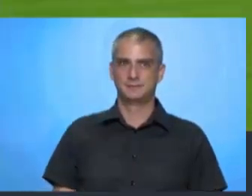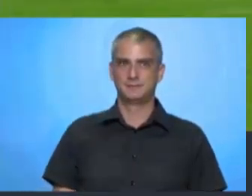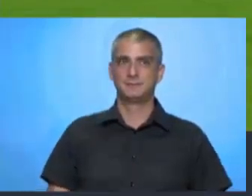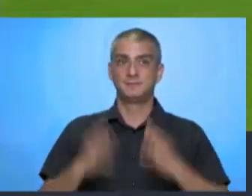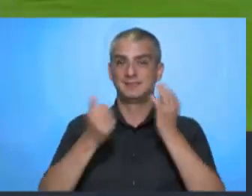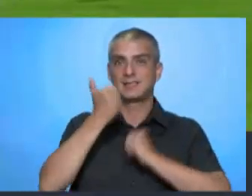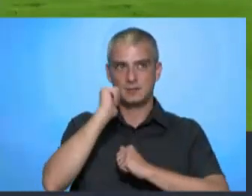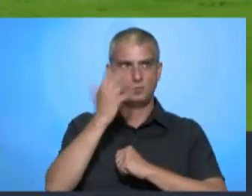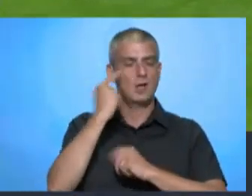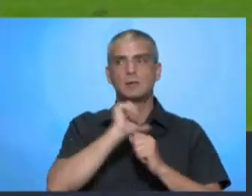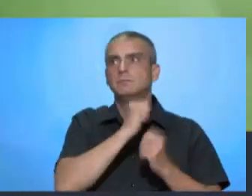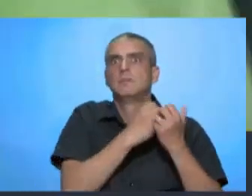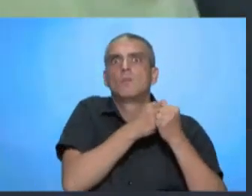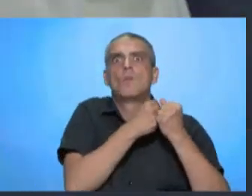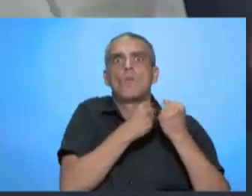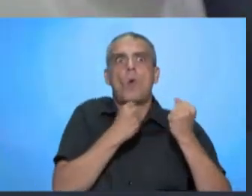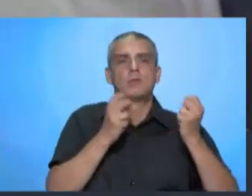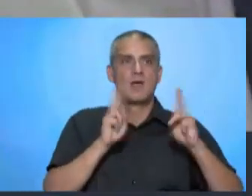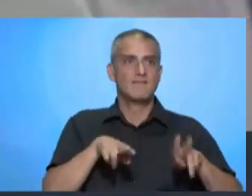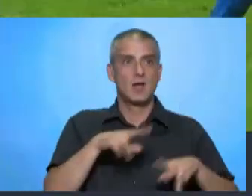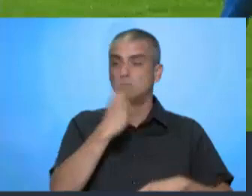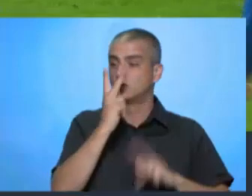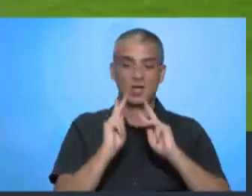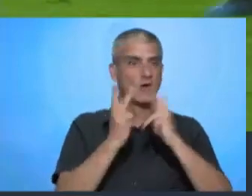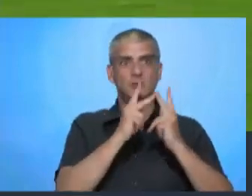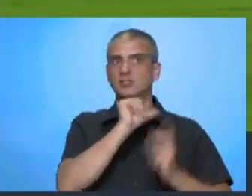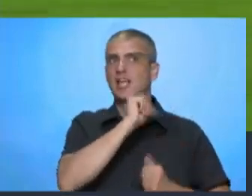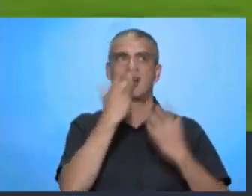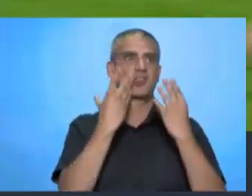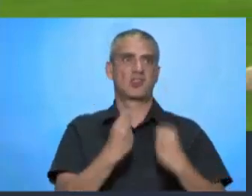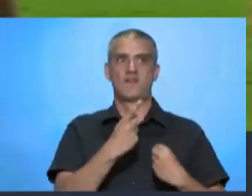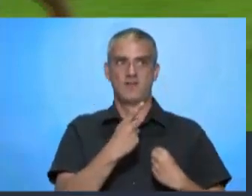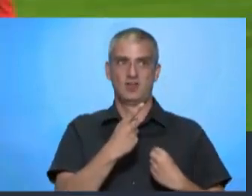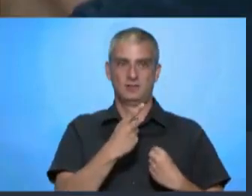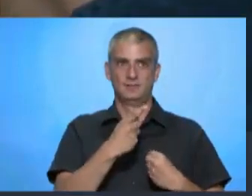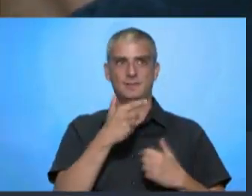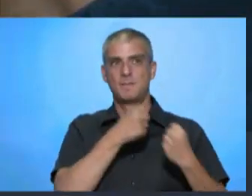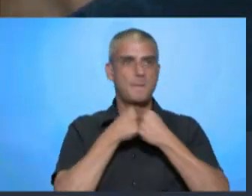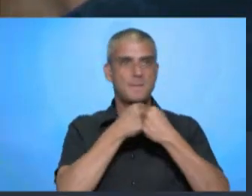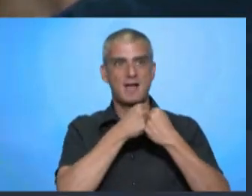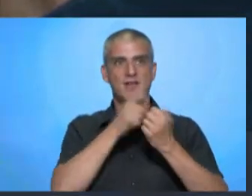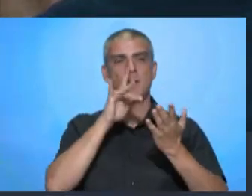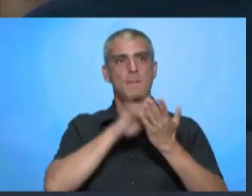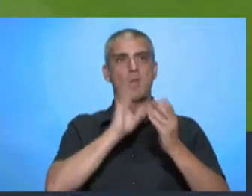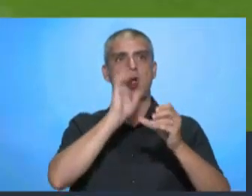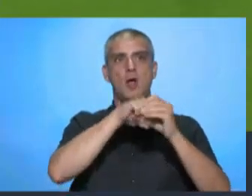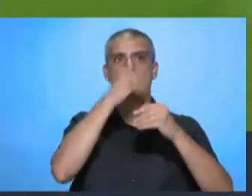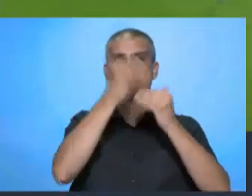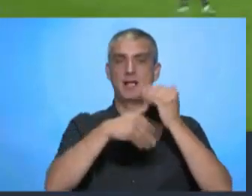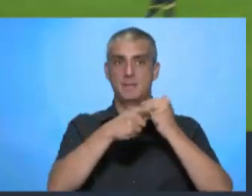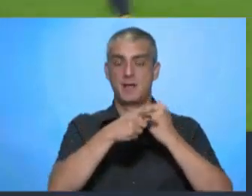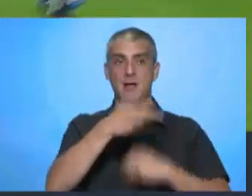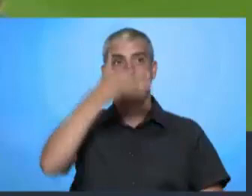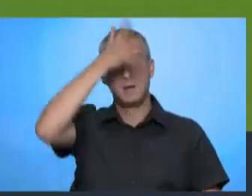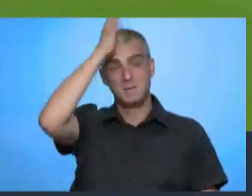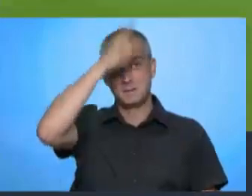המשחק אמש היה מהמותחים במונדיאל, אולי שתי הקבוצות הטובות ביותר, במאבק על מקום בגמר.